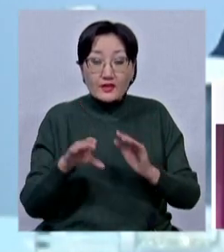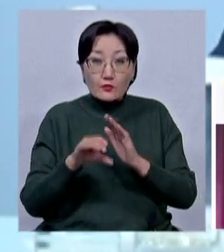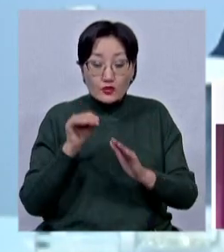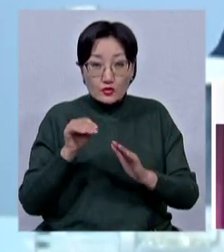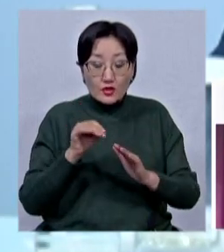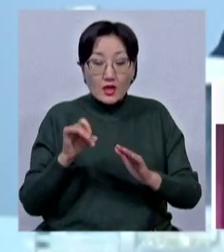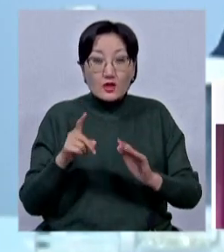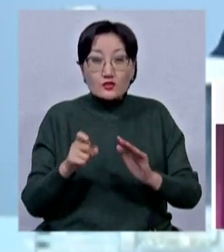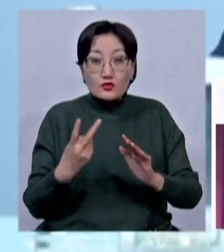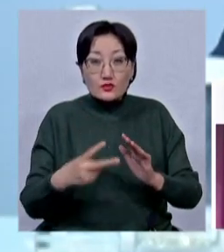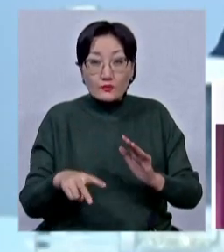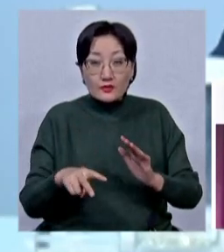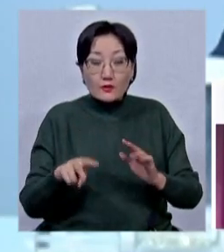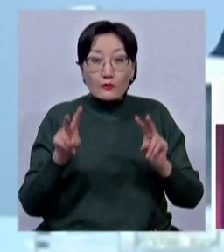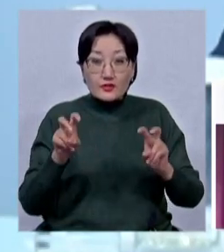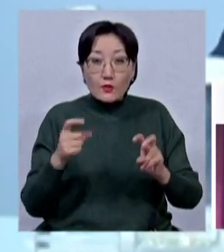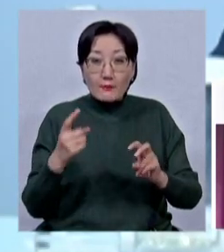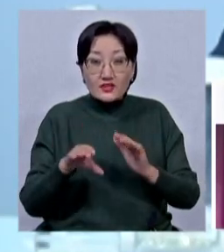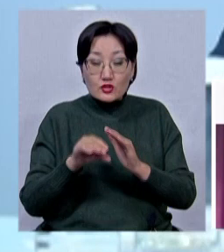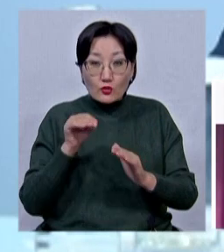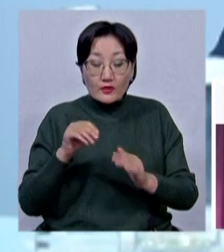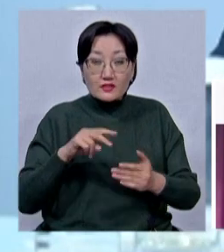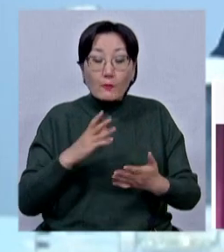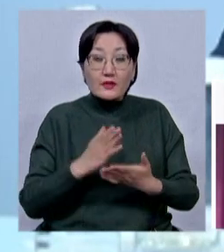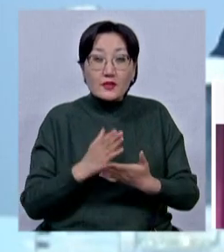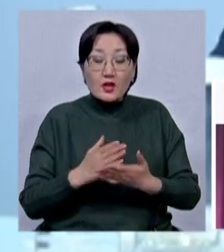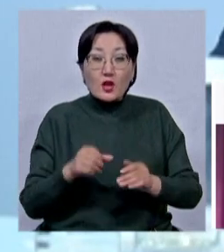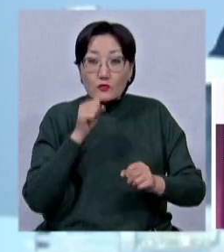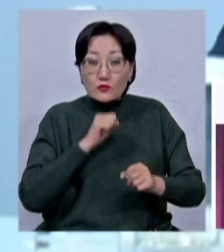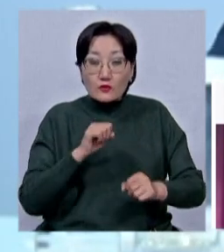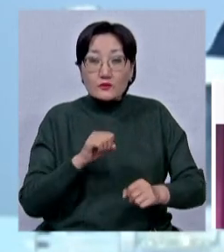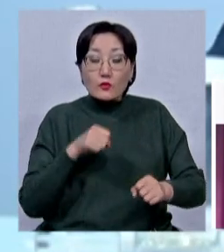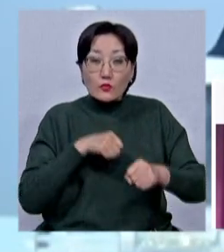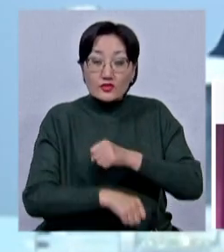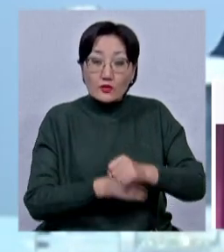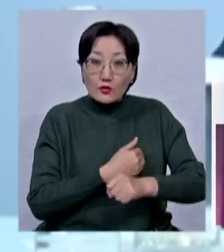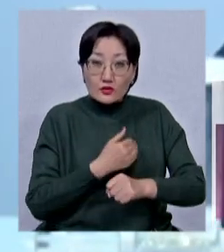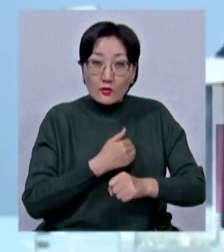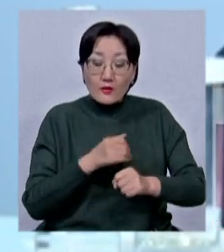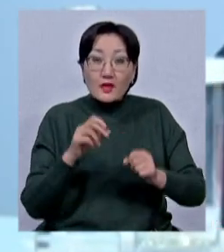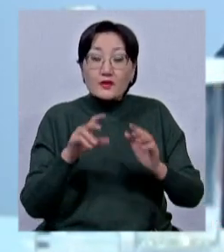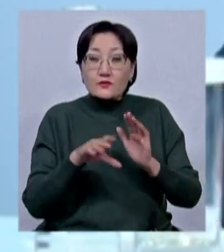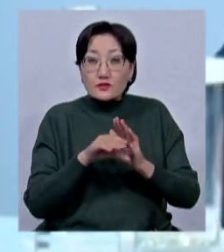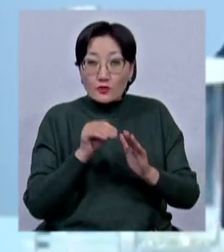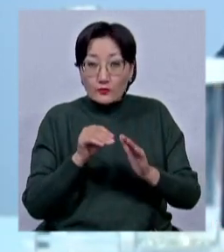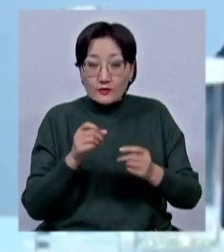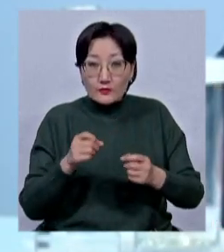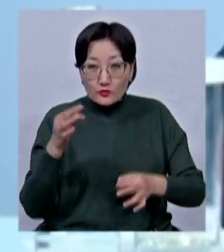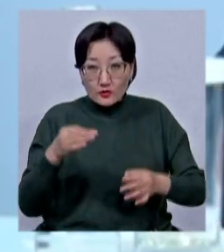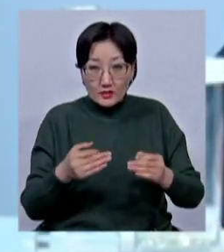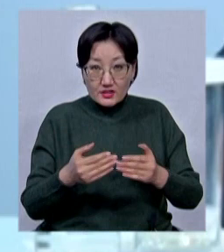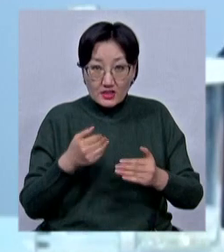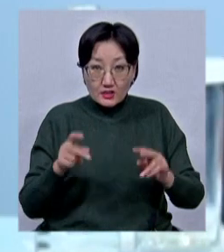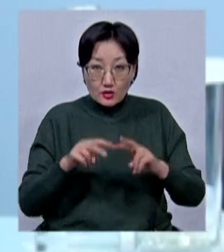және 120-ші бабының 1-ші бөлігінде көзделген тонау және зорлауға оқталу негіздер бойынша сотқа дейінгі тергеп